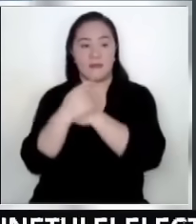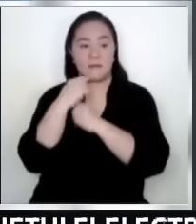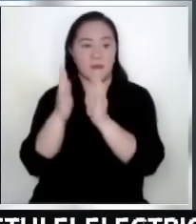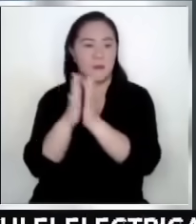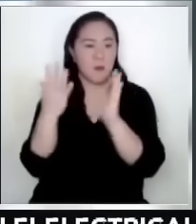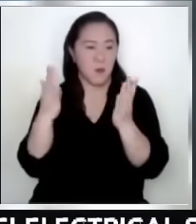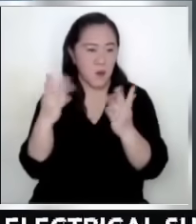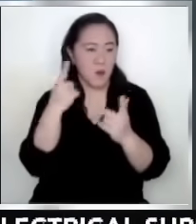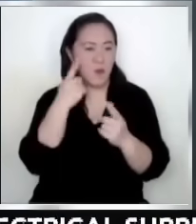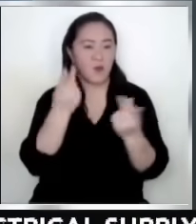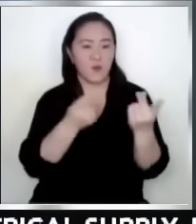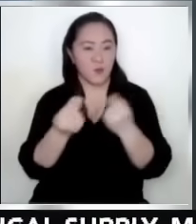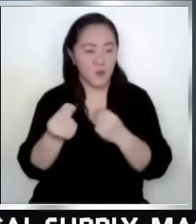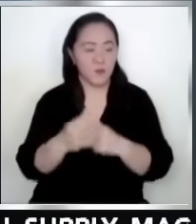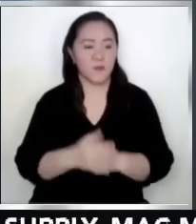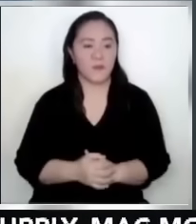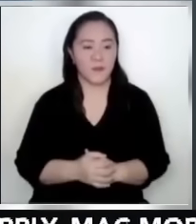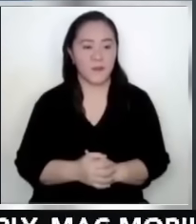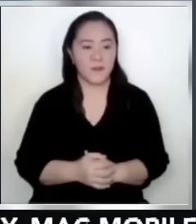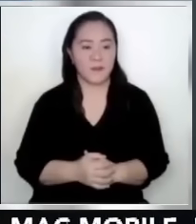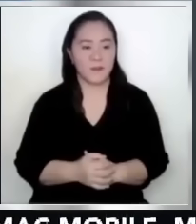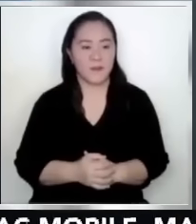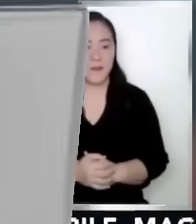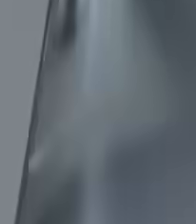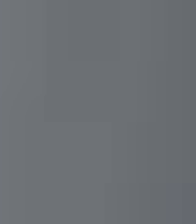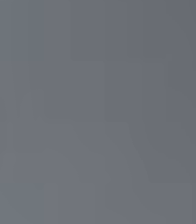ni Chino Gaston at Ivan Mayrina.